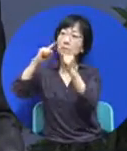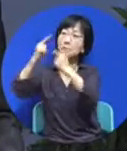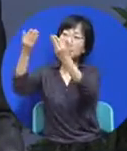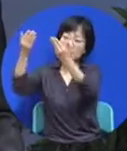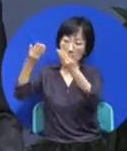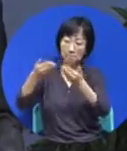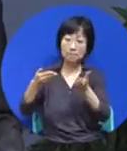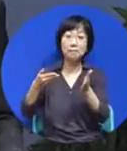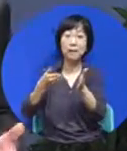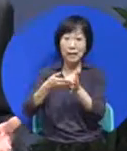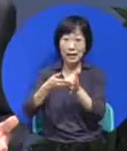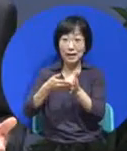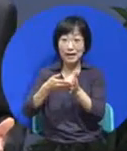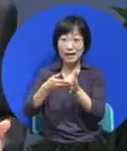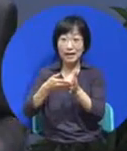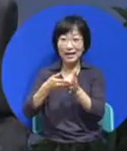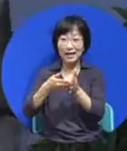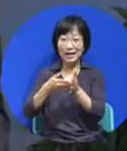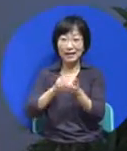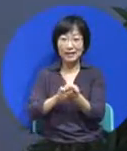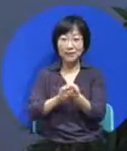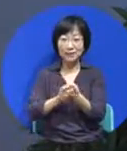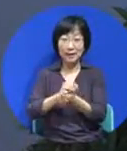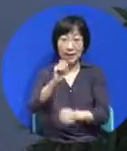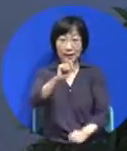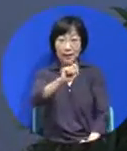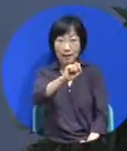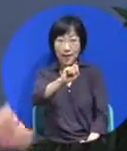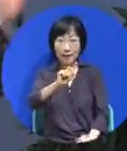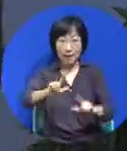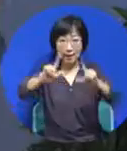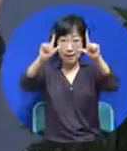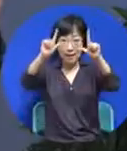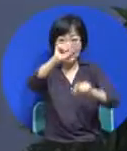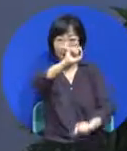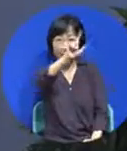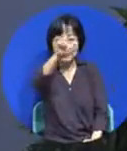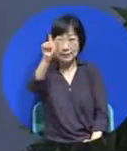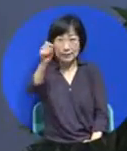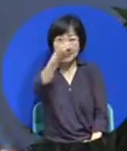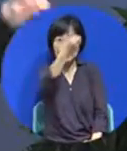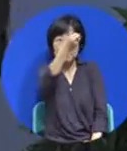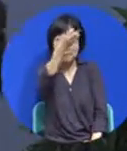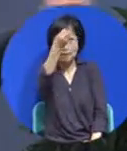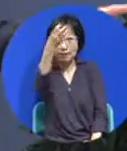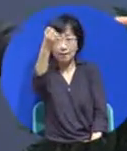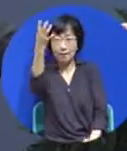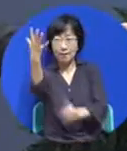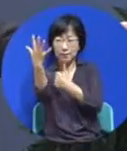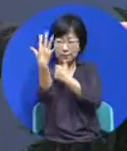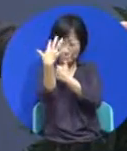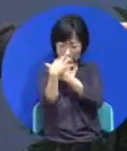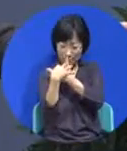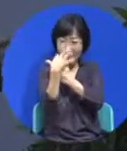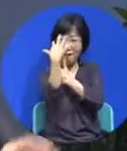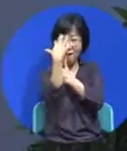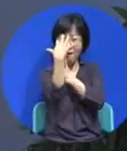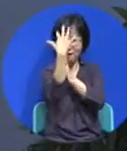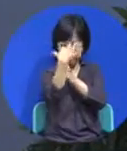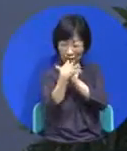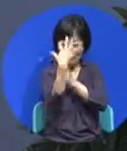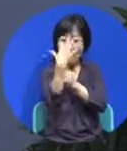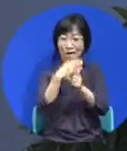him a covenant. 그러면 누구든지 안 흔들립니다. 해와 달과 별이 절을 하는 세계 보고마에 확실한 말씀을 준